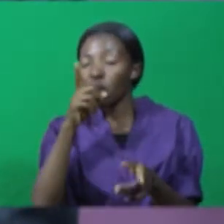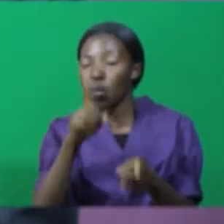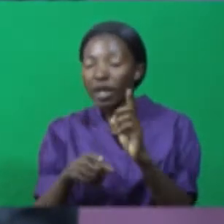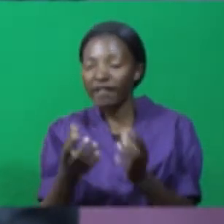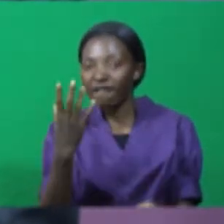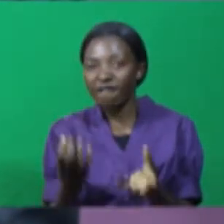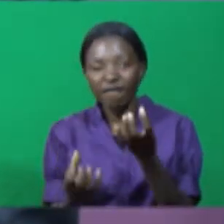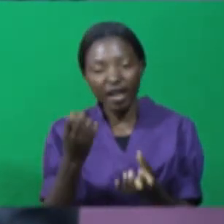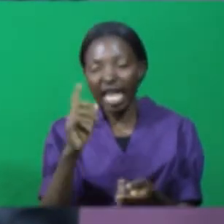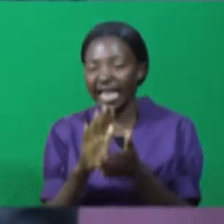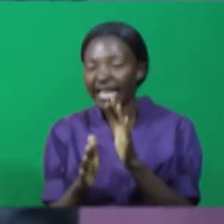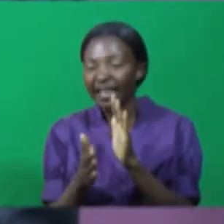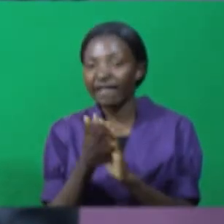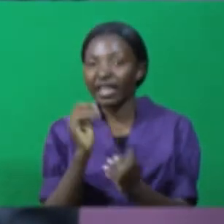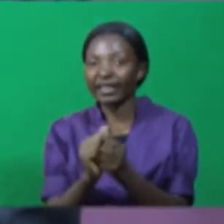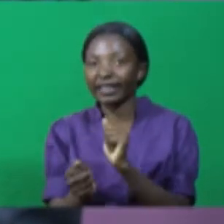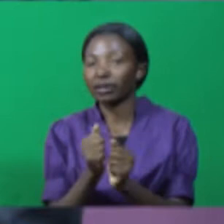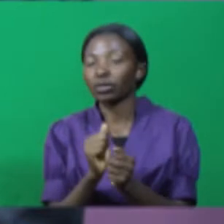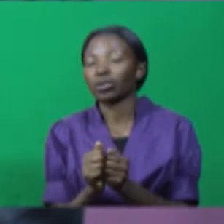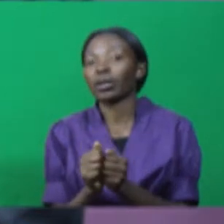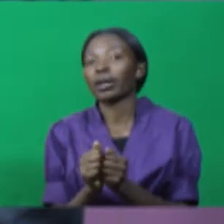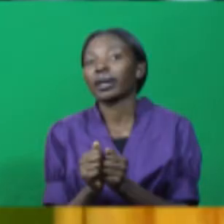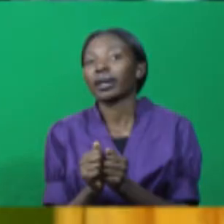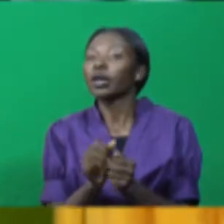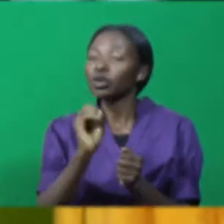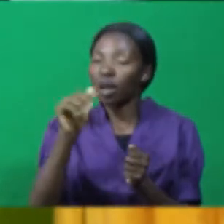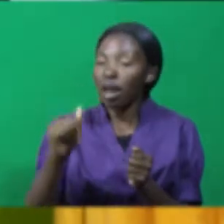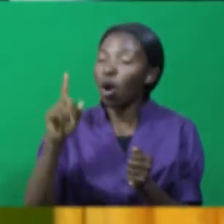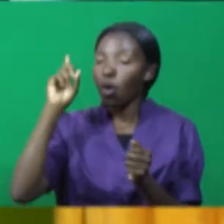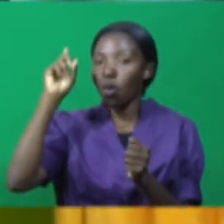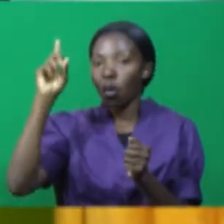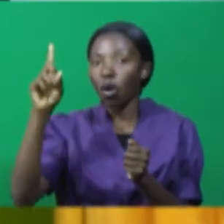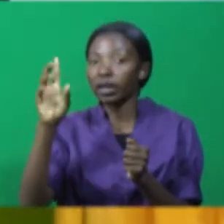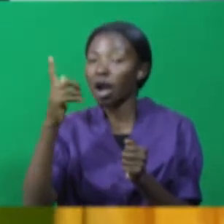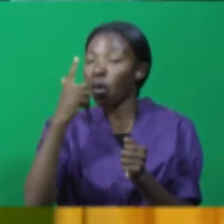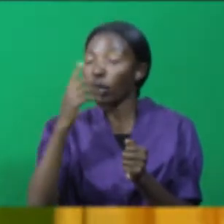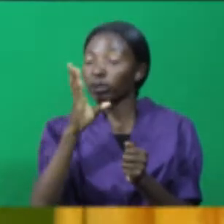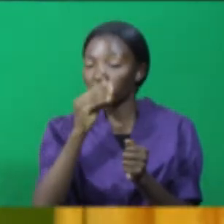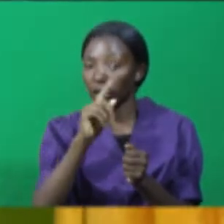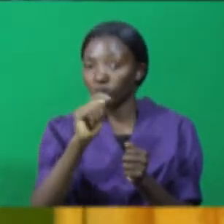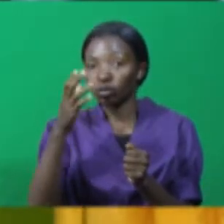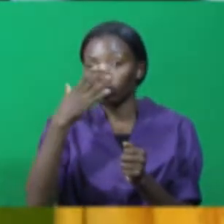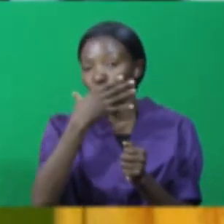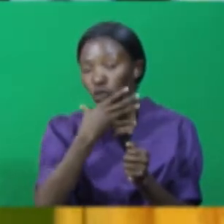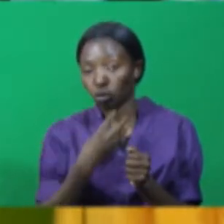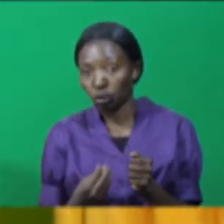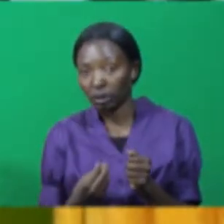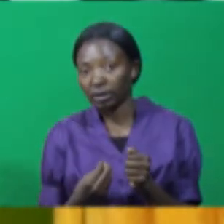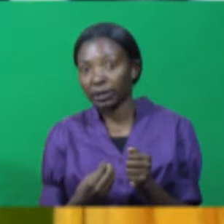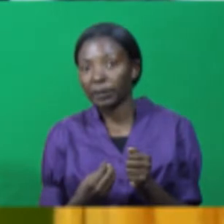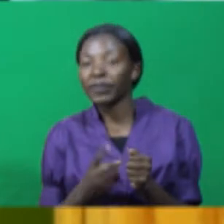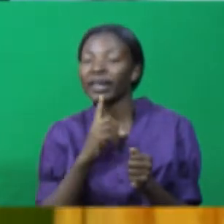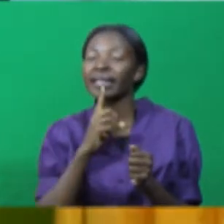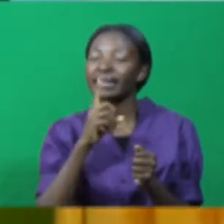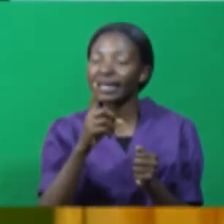nemumoto haungatsve. Nomurazva haungakupisi. Mwari achipikira vaIsraeri.